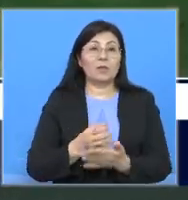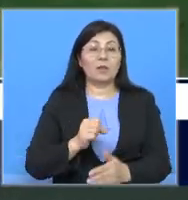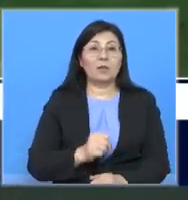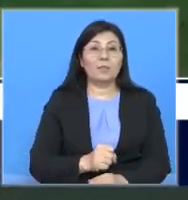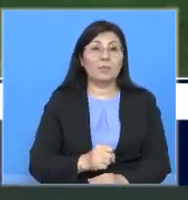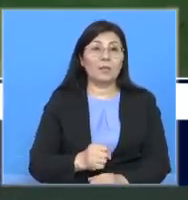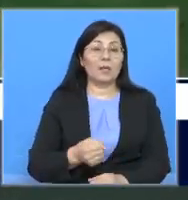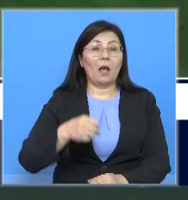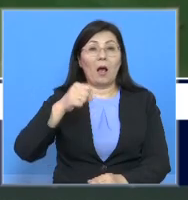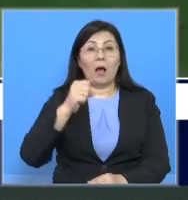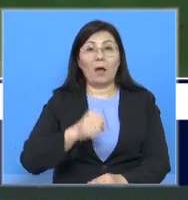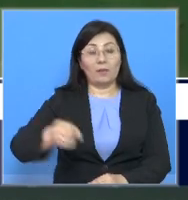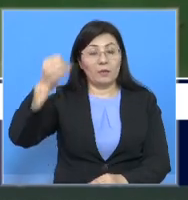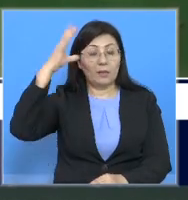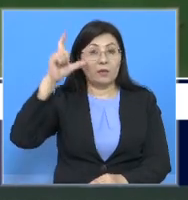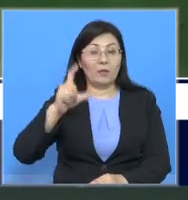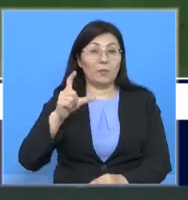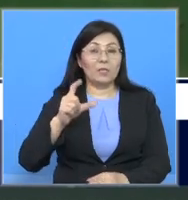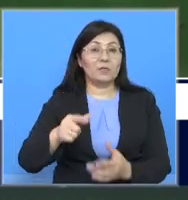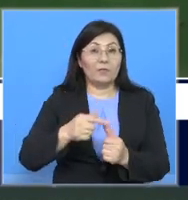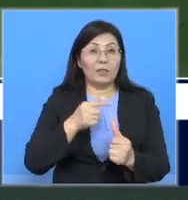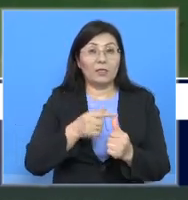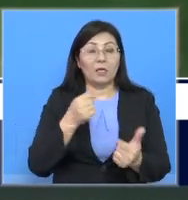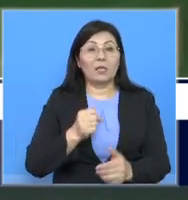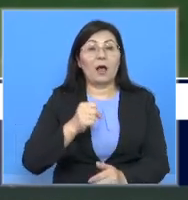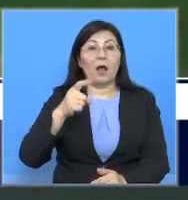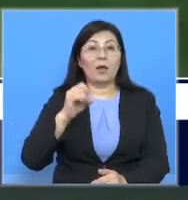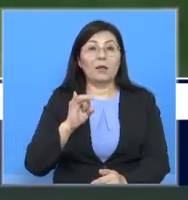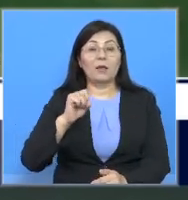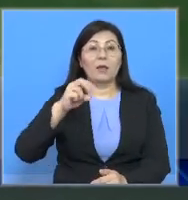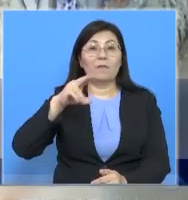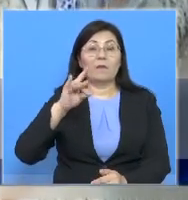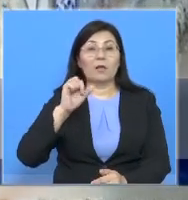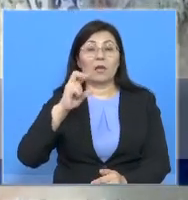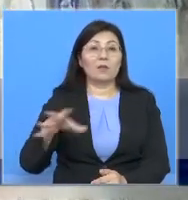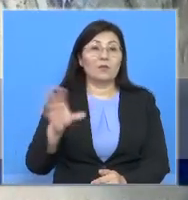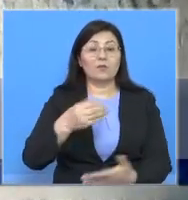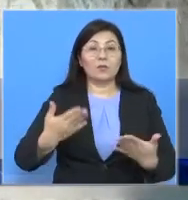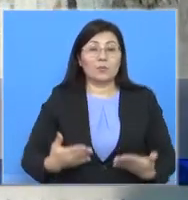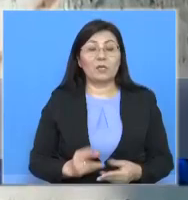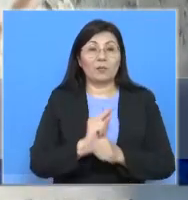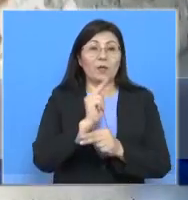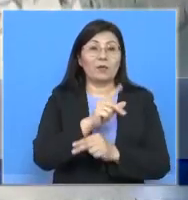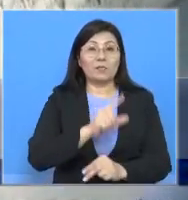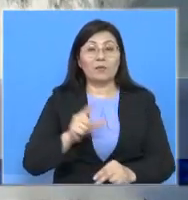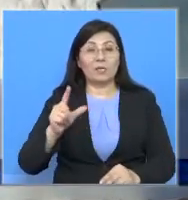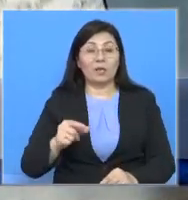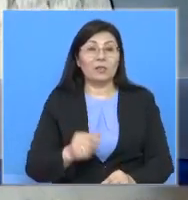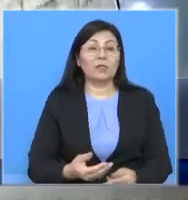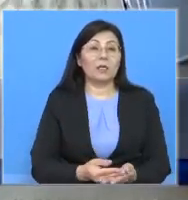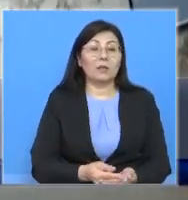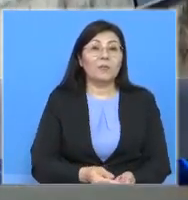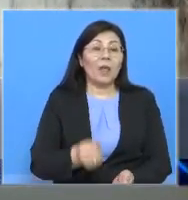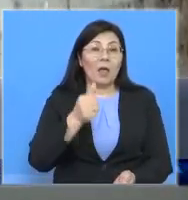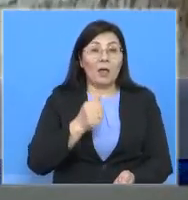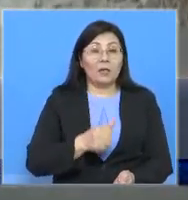Великий турецкий суфии мыслители общественные деятели и мюсленник ахея в ран всю свою сознательную жизнь он проповедовал людям держать под контролем